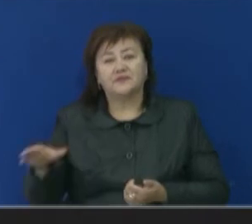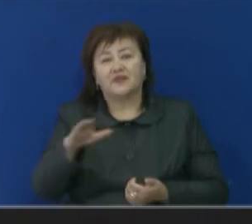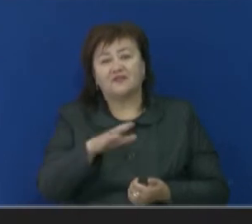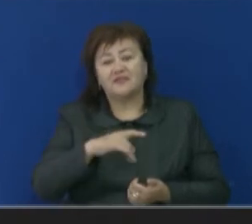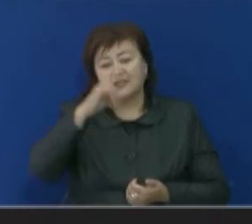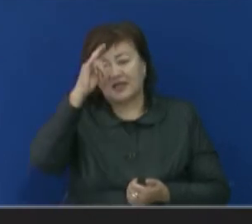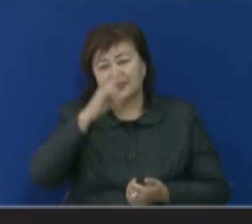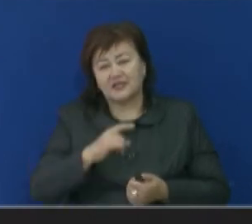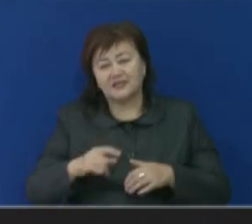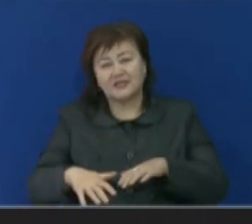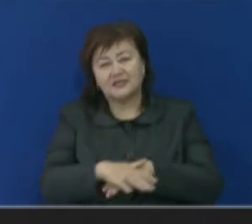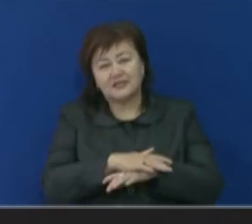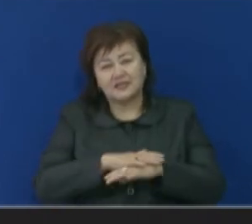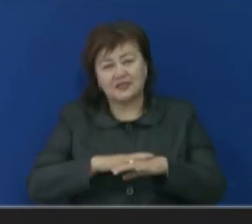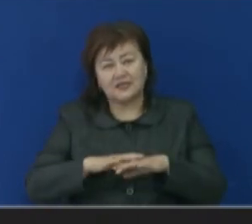руханиятына сарқылмас